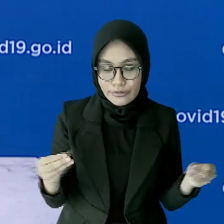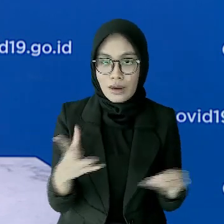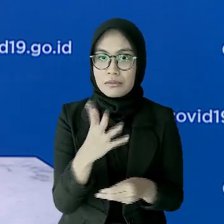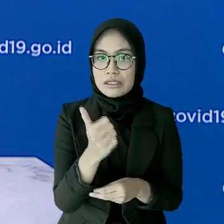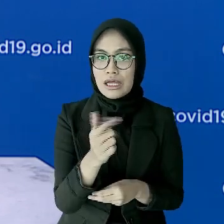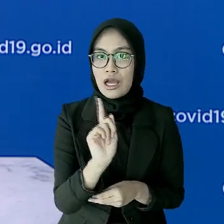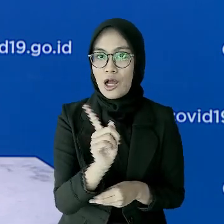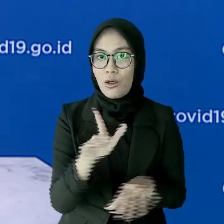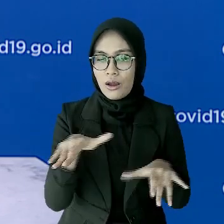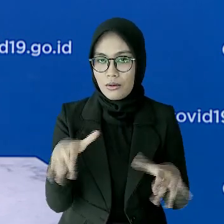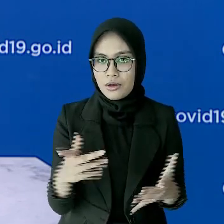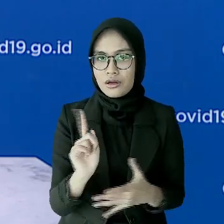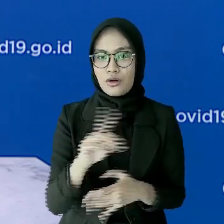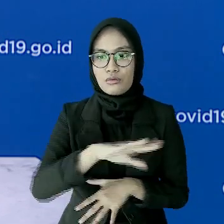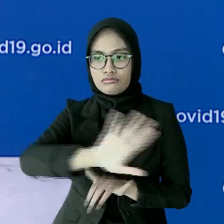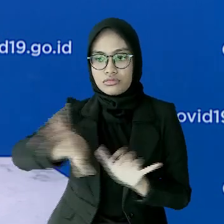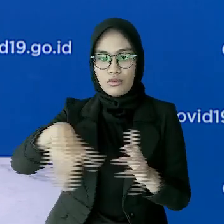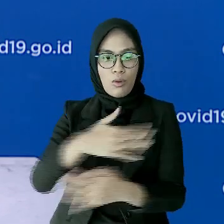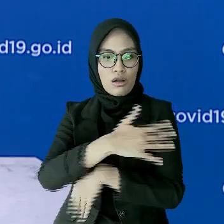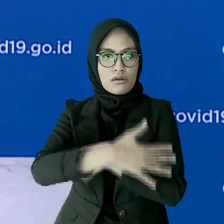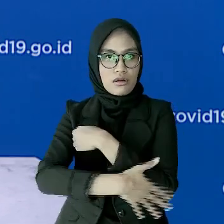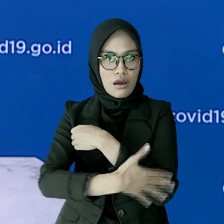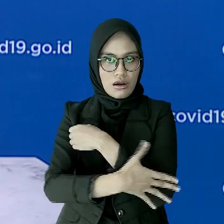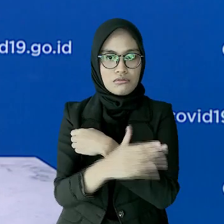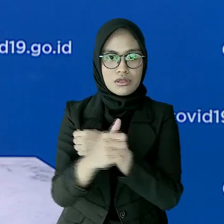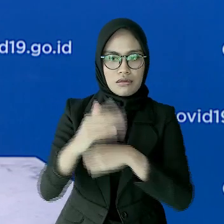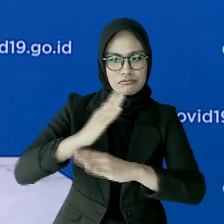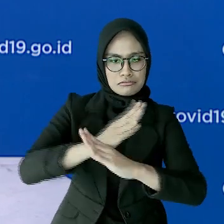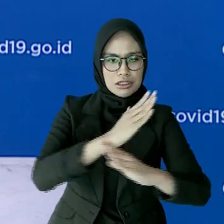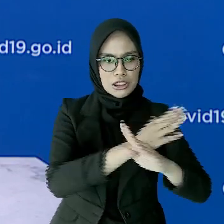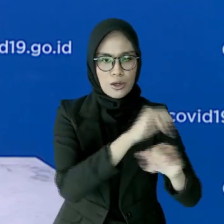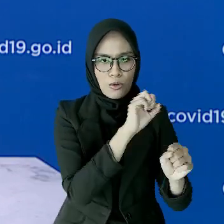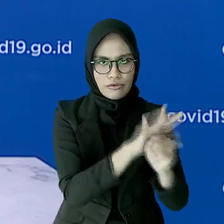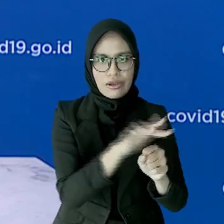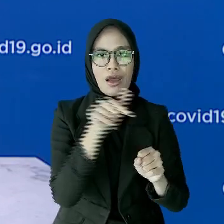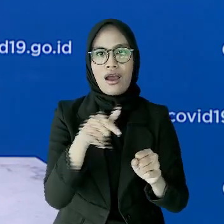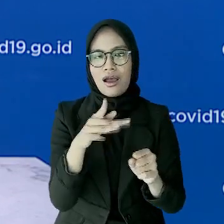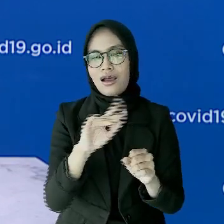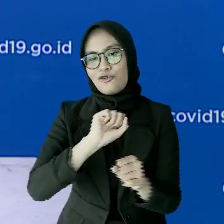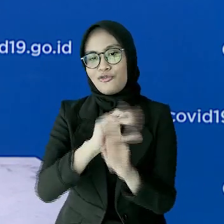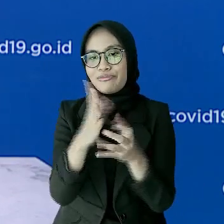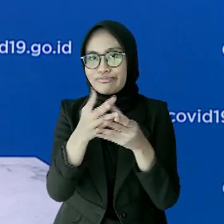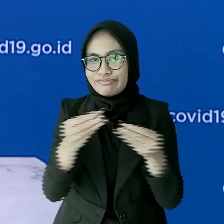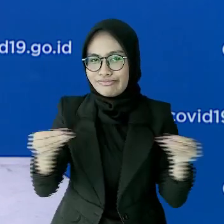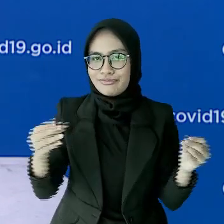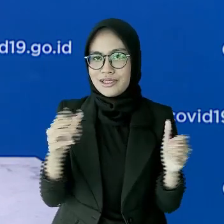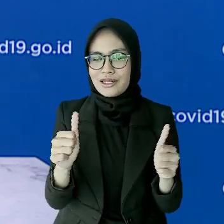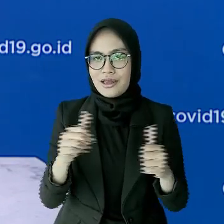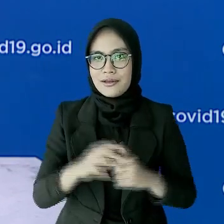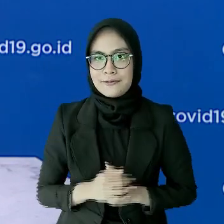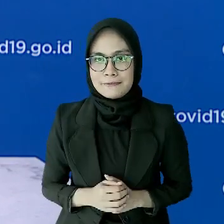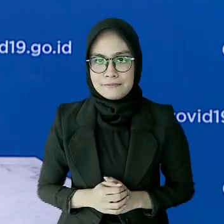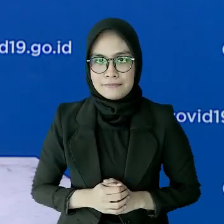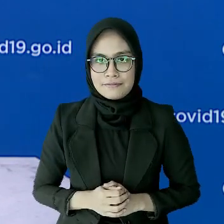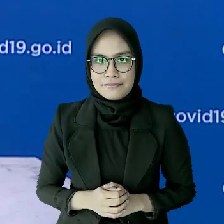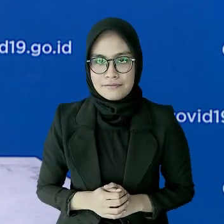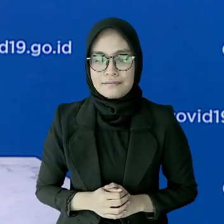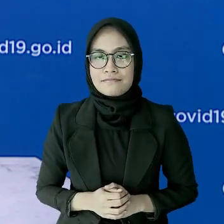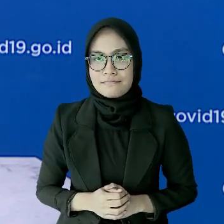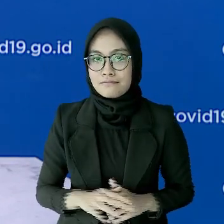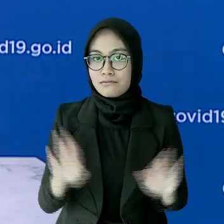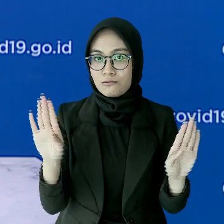semua negara dapat mengendalikan kasus sehingga mendukung proses pemulihan ekonomi global. Sebagai